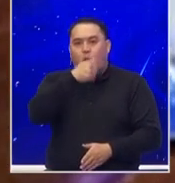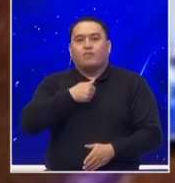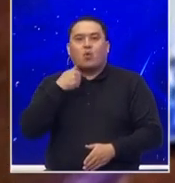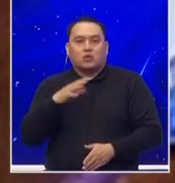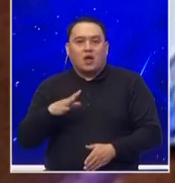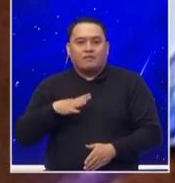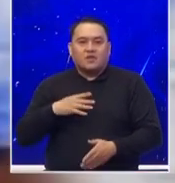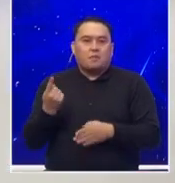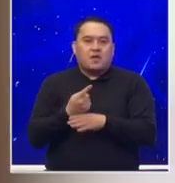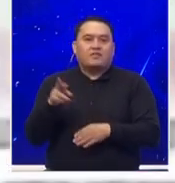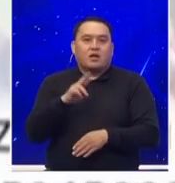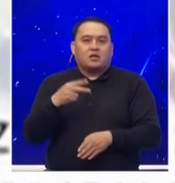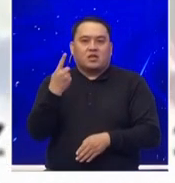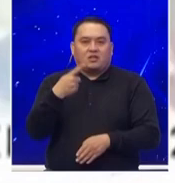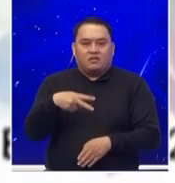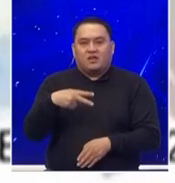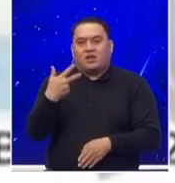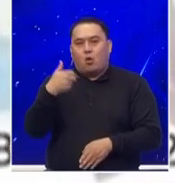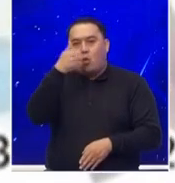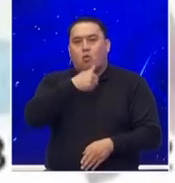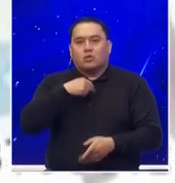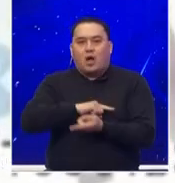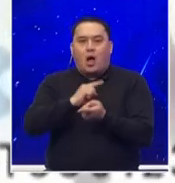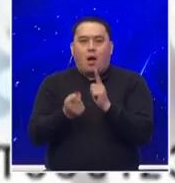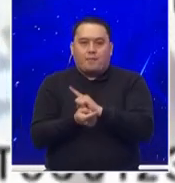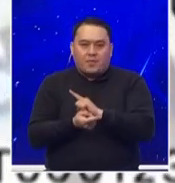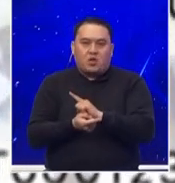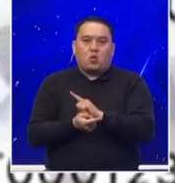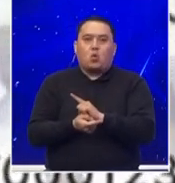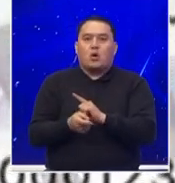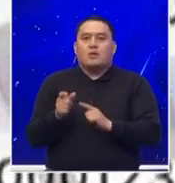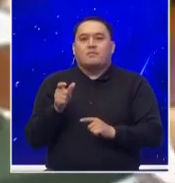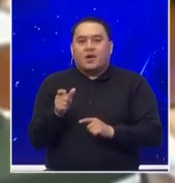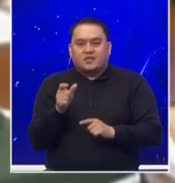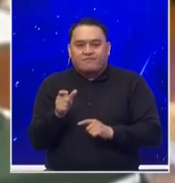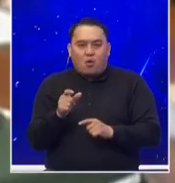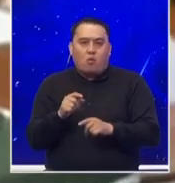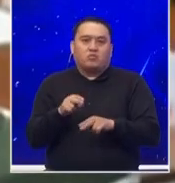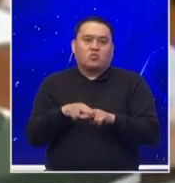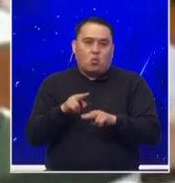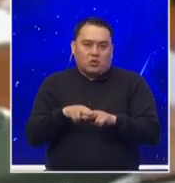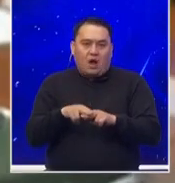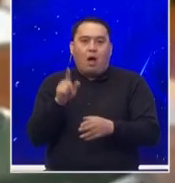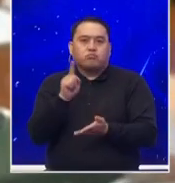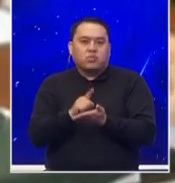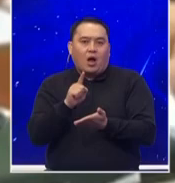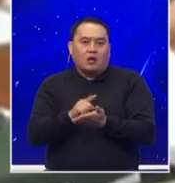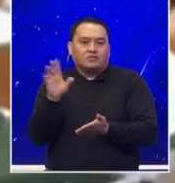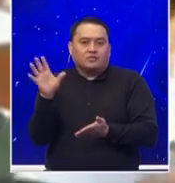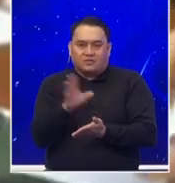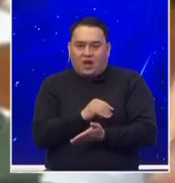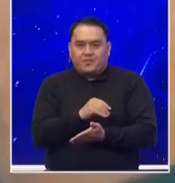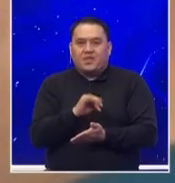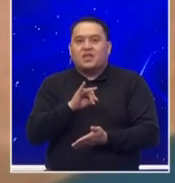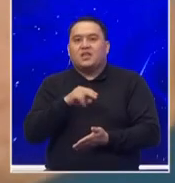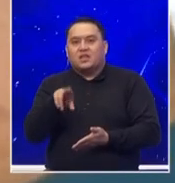года. А с 1 января 2023 обмен внутренних биометрических паспортов станет обязательным для всех.